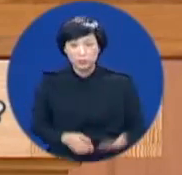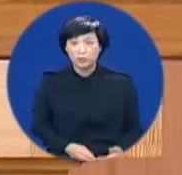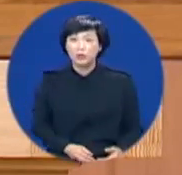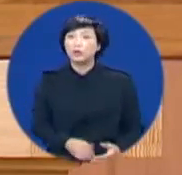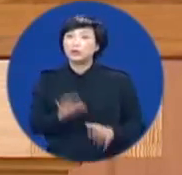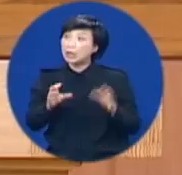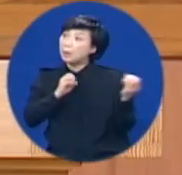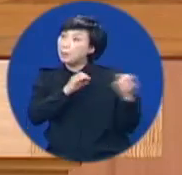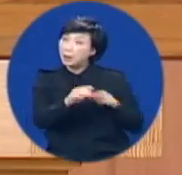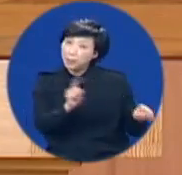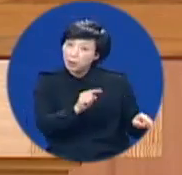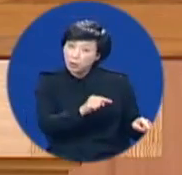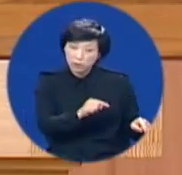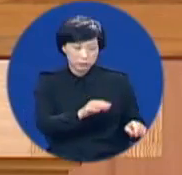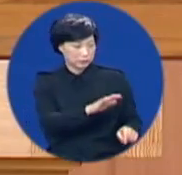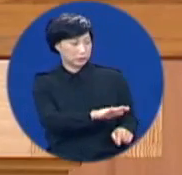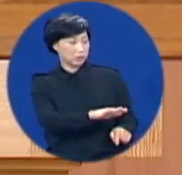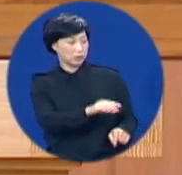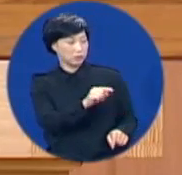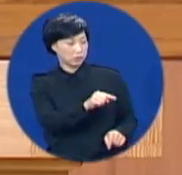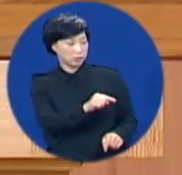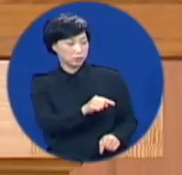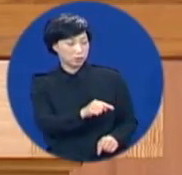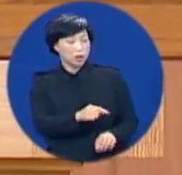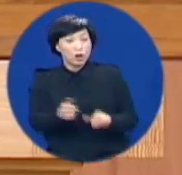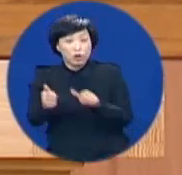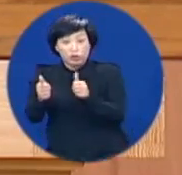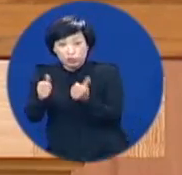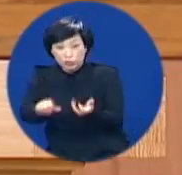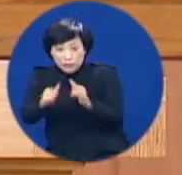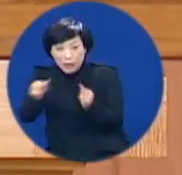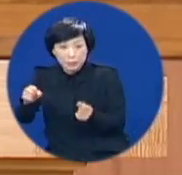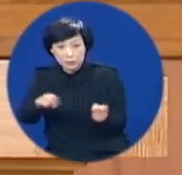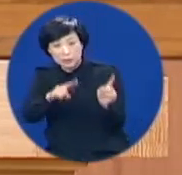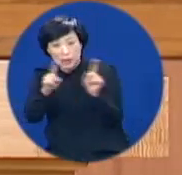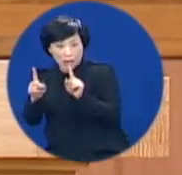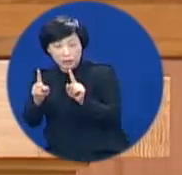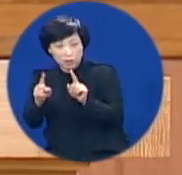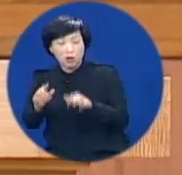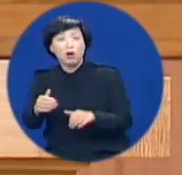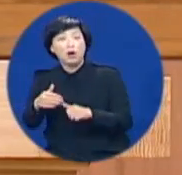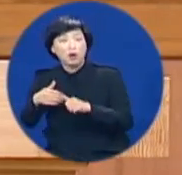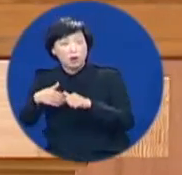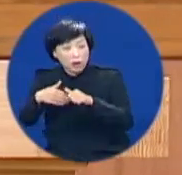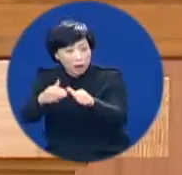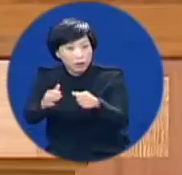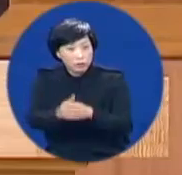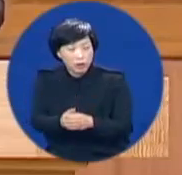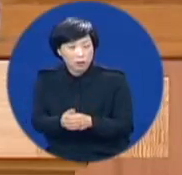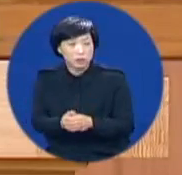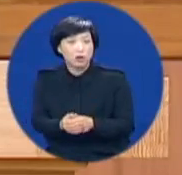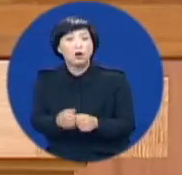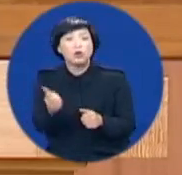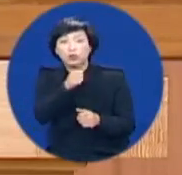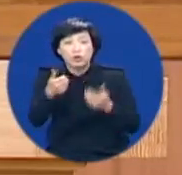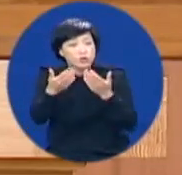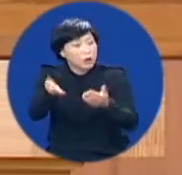하느냐? 야 인마, 죽은 자가 살아나서 가서 말한다고 듣지